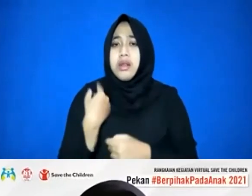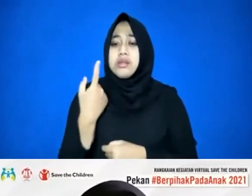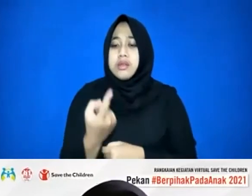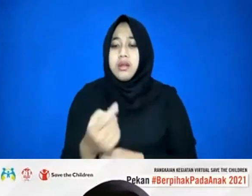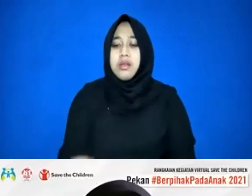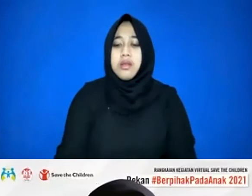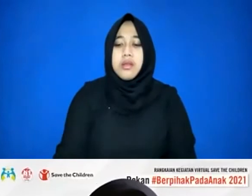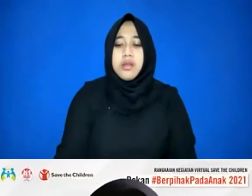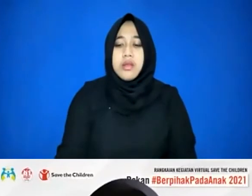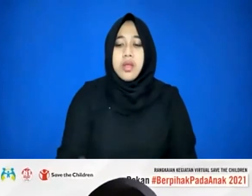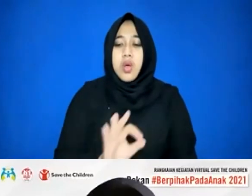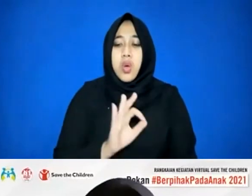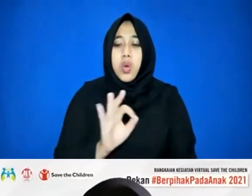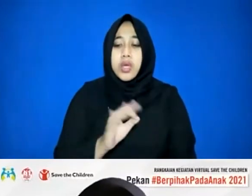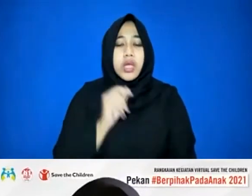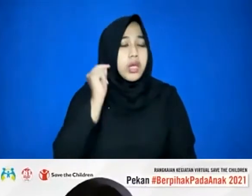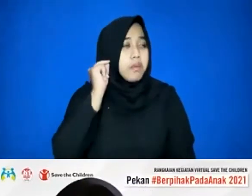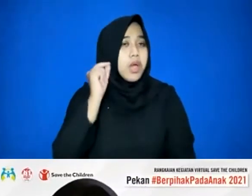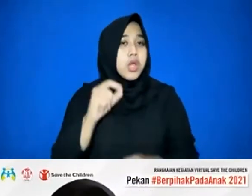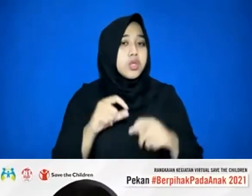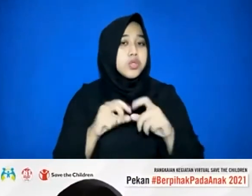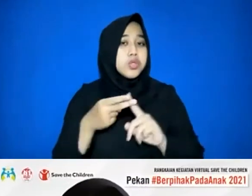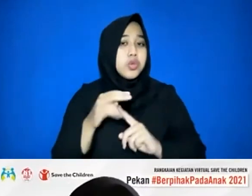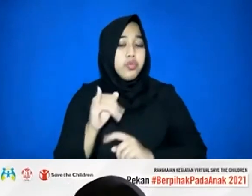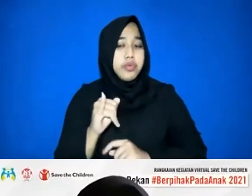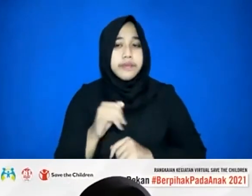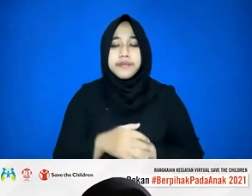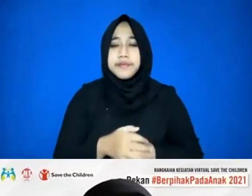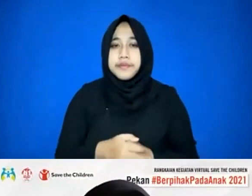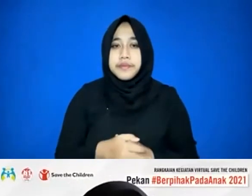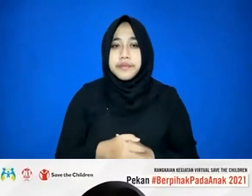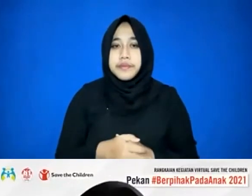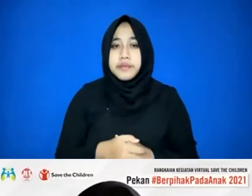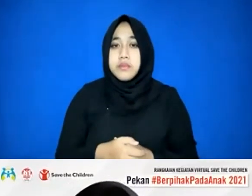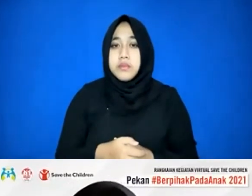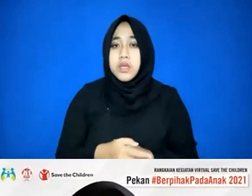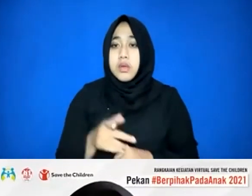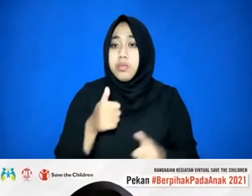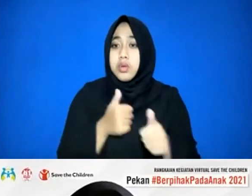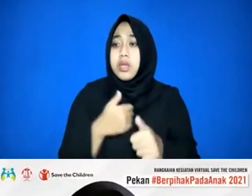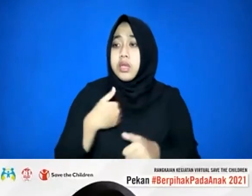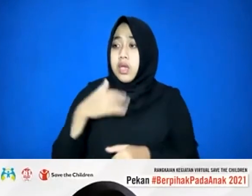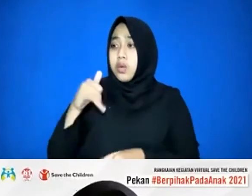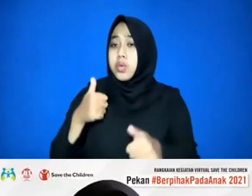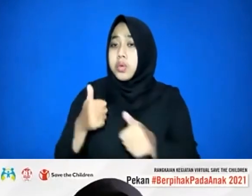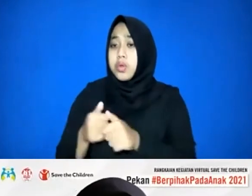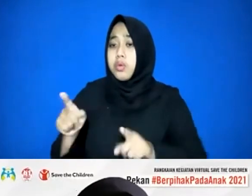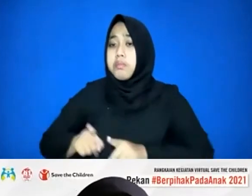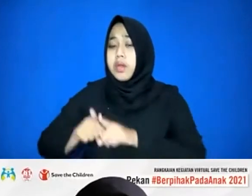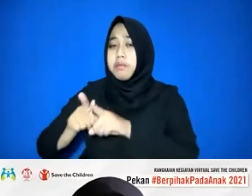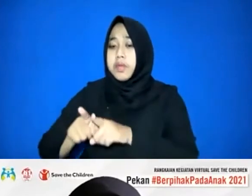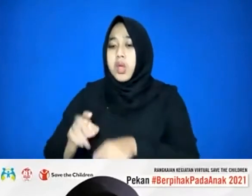gitu. Oke Mbak Sofi, nanti saya ikut kan di sana? Iya, aku ikut Mas, aku mendampingi. Jadi